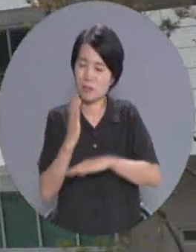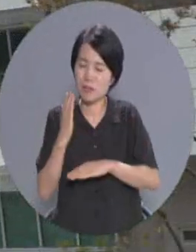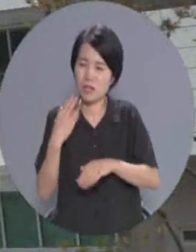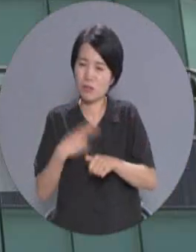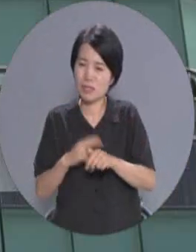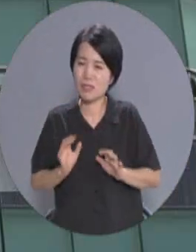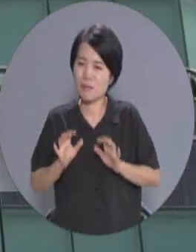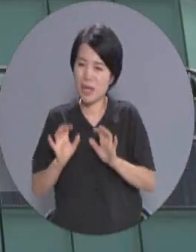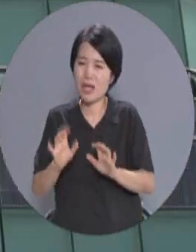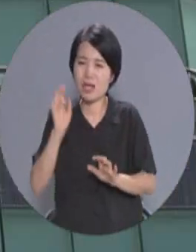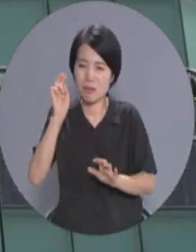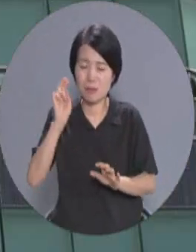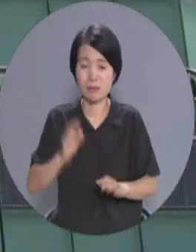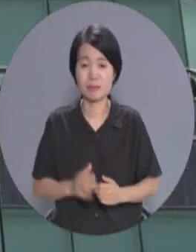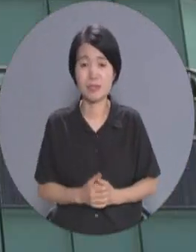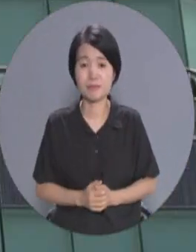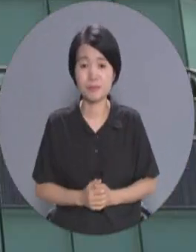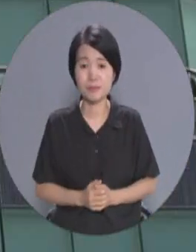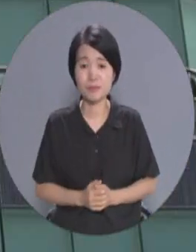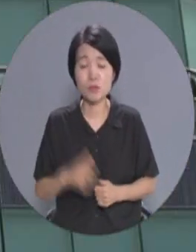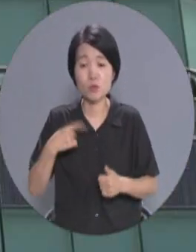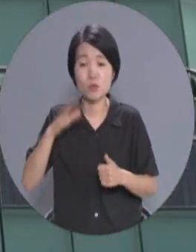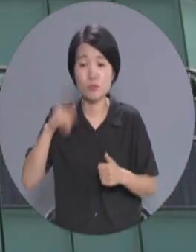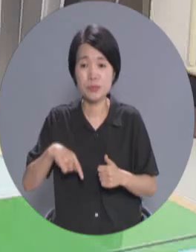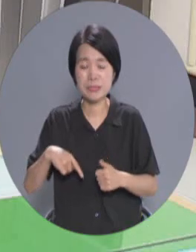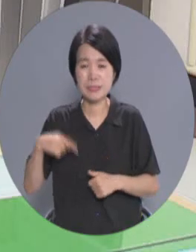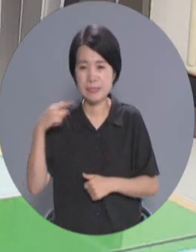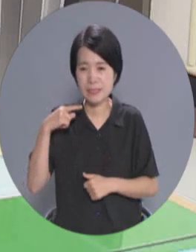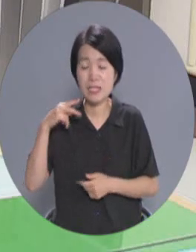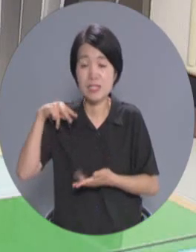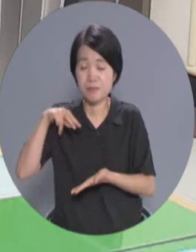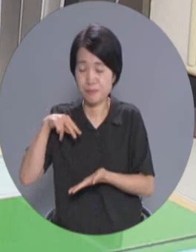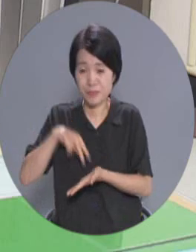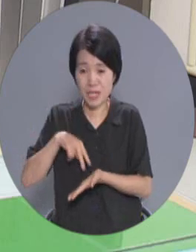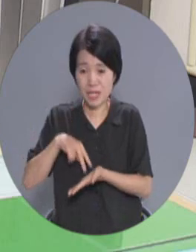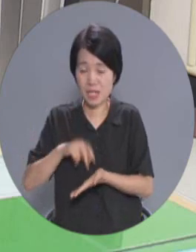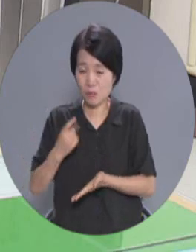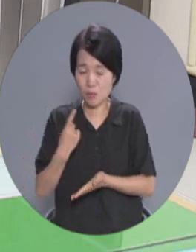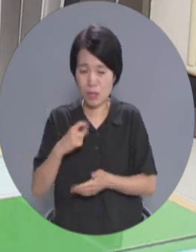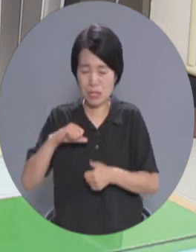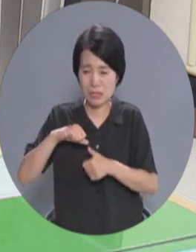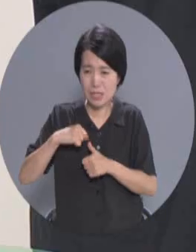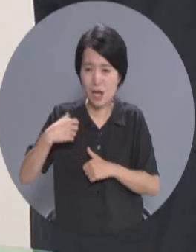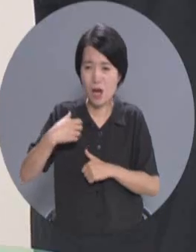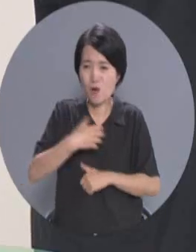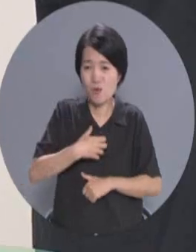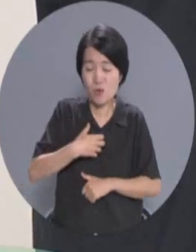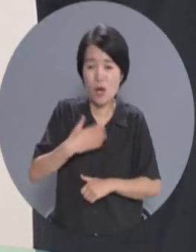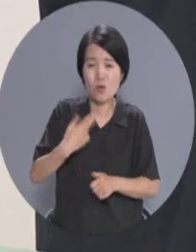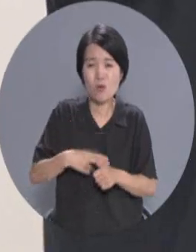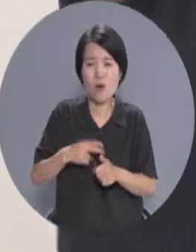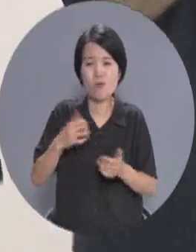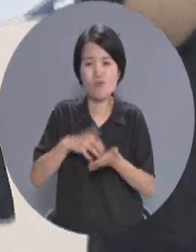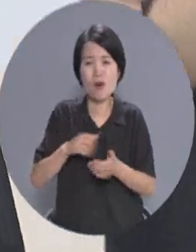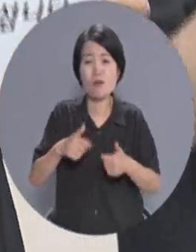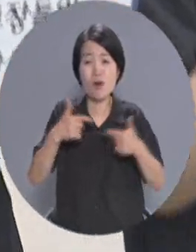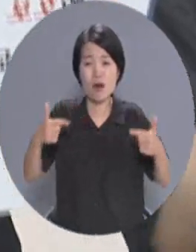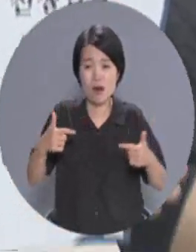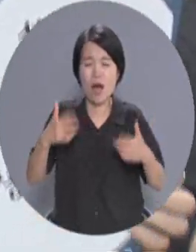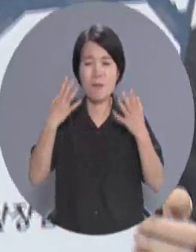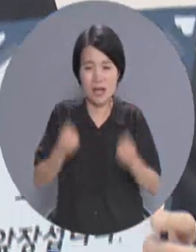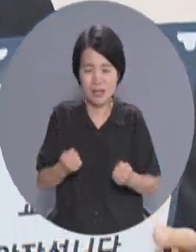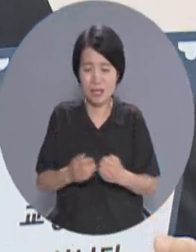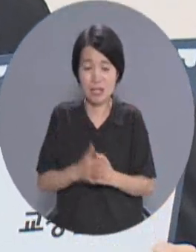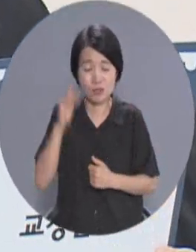참여할 것으로 예상됩니다. 교육부의 강경 대응 방침으로 징계를 우려하고 있는 교사들이 많아지면서 추모